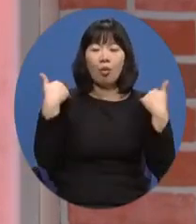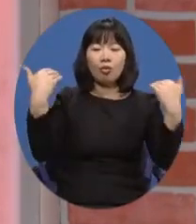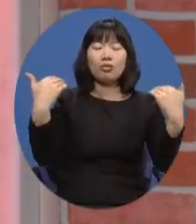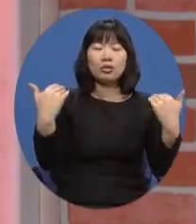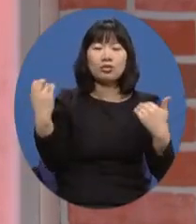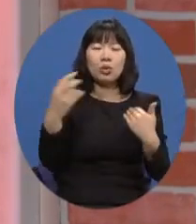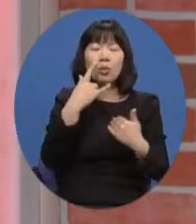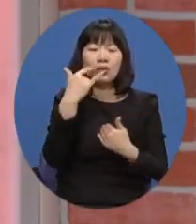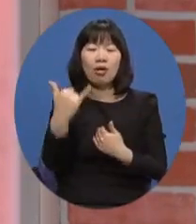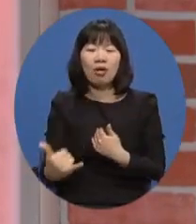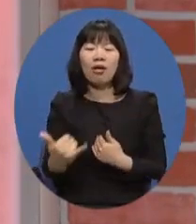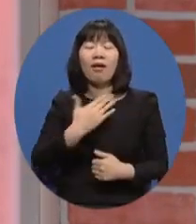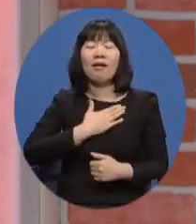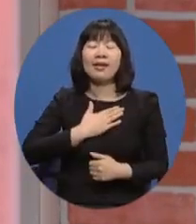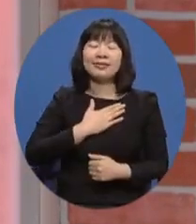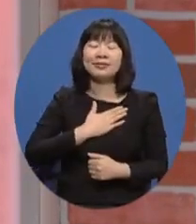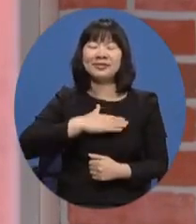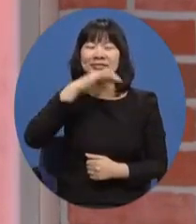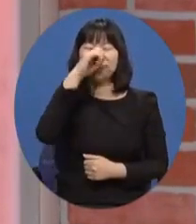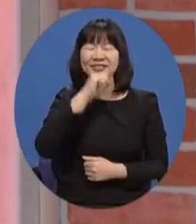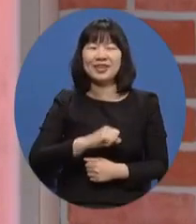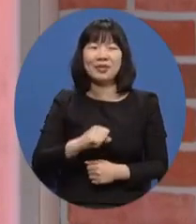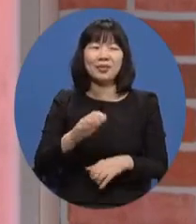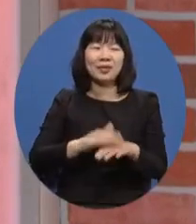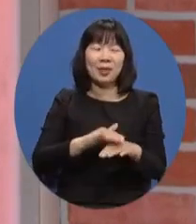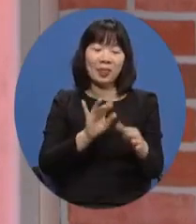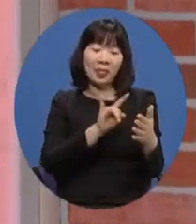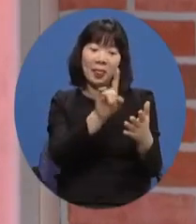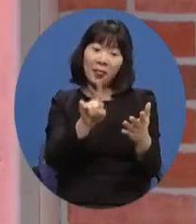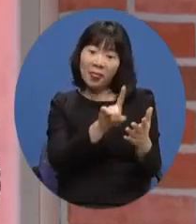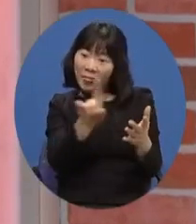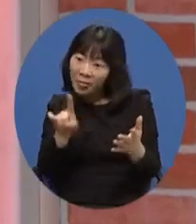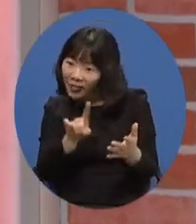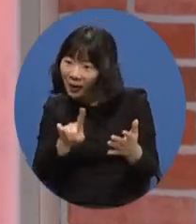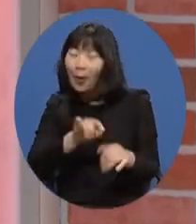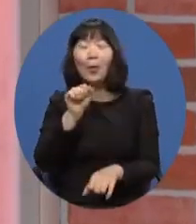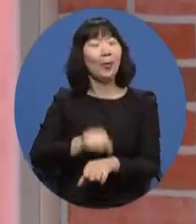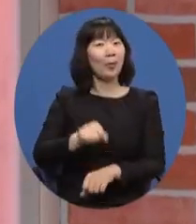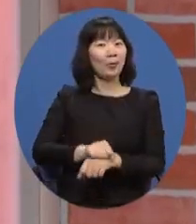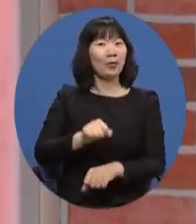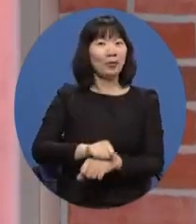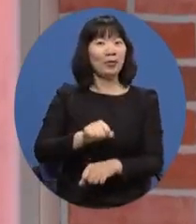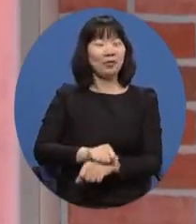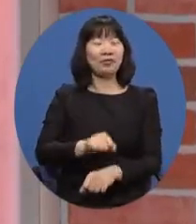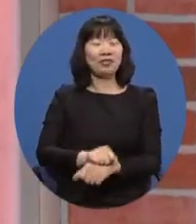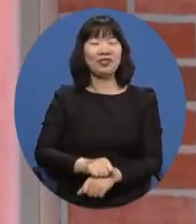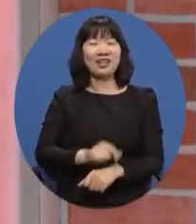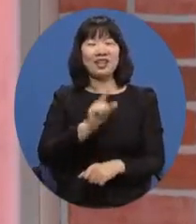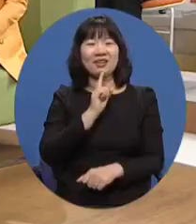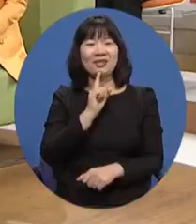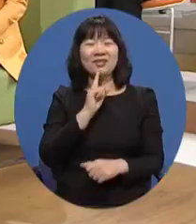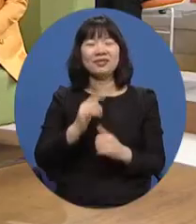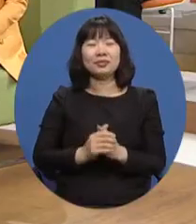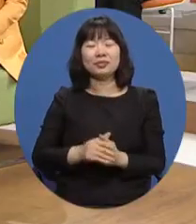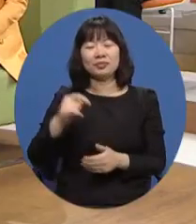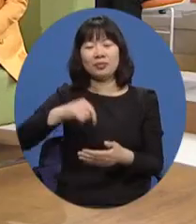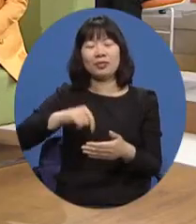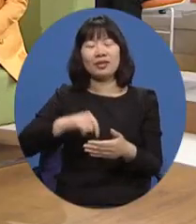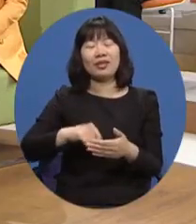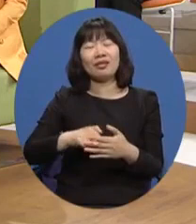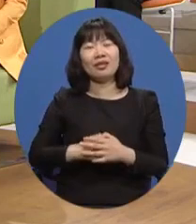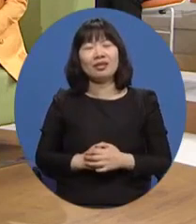어른들이, 내집 부모들이 흐뭇해해요. 막 애가 손가락을 막 이렇게 하면은 막, 아이고 잘한다, 아이고 잘한다, 막 이래요. 그러면